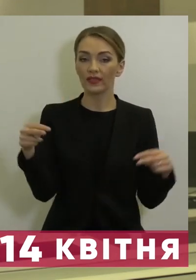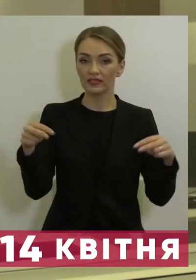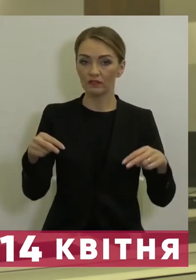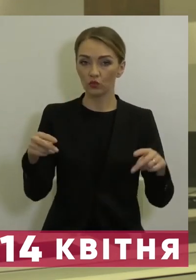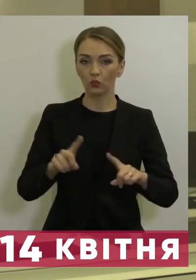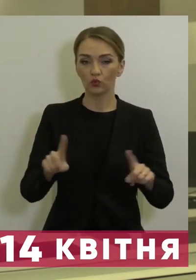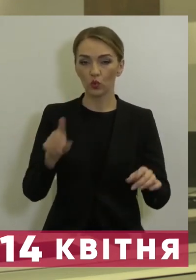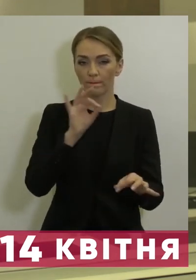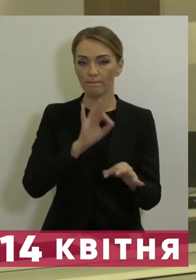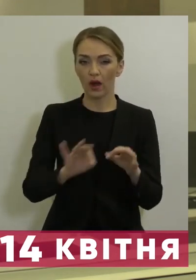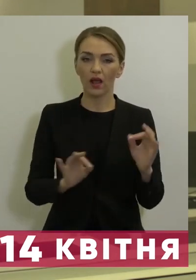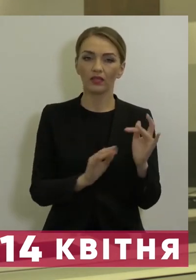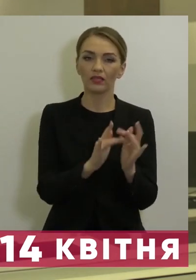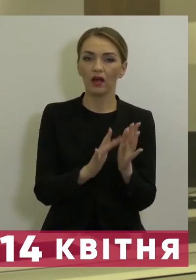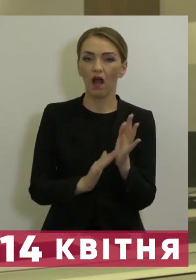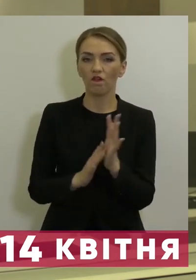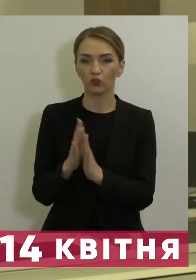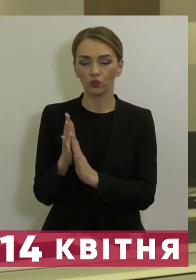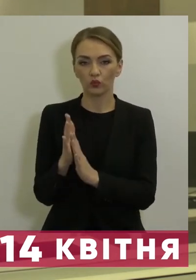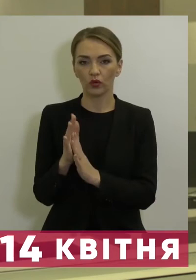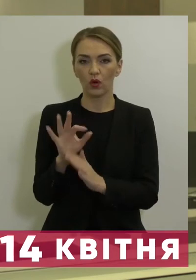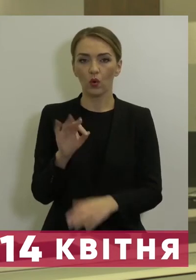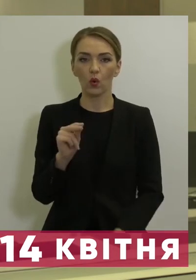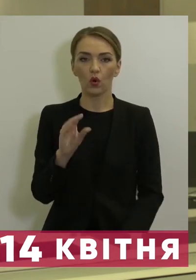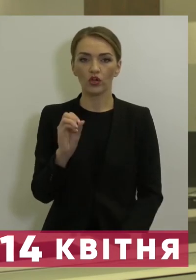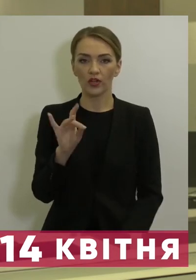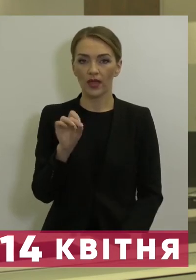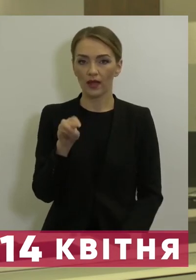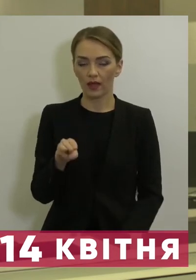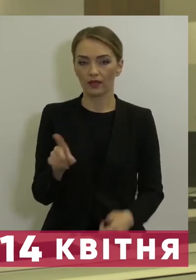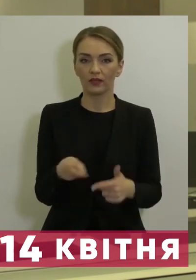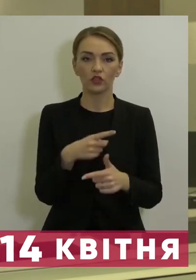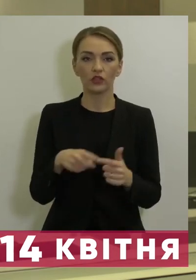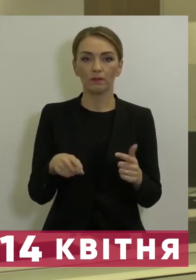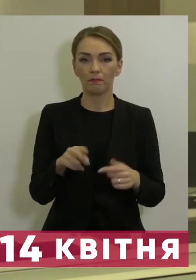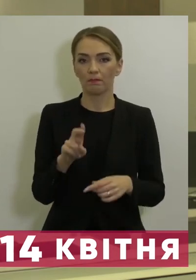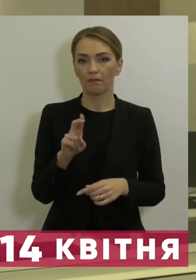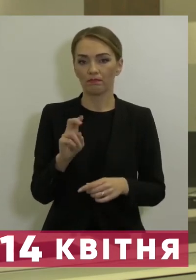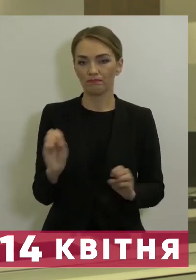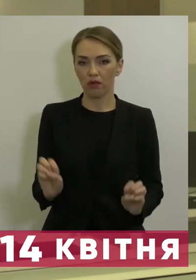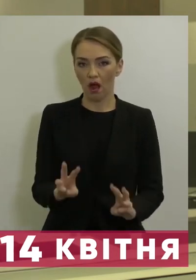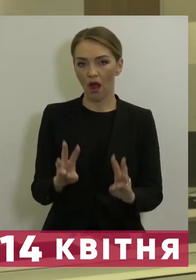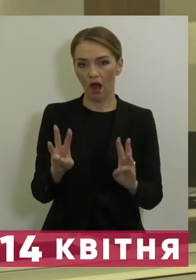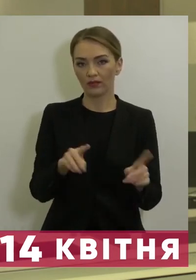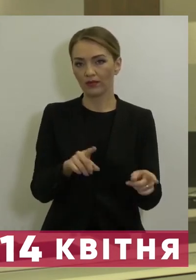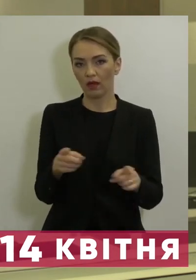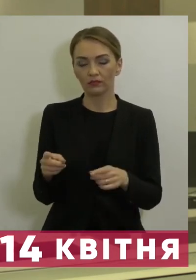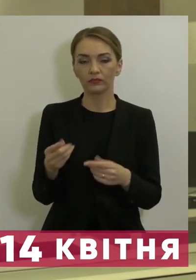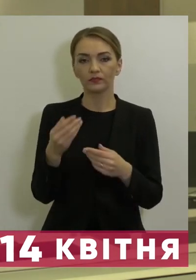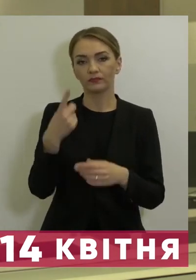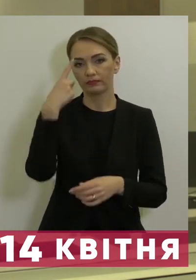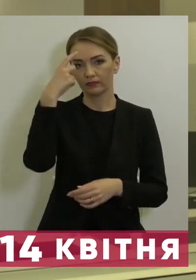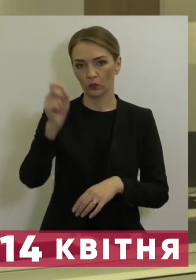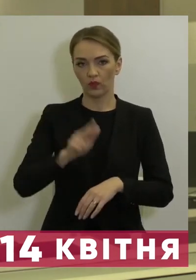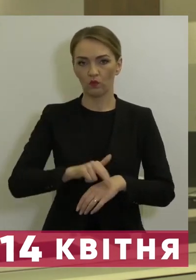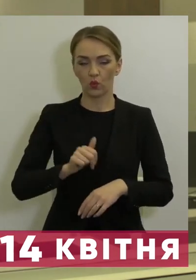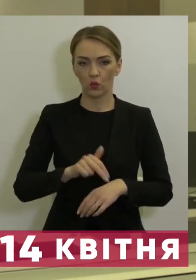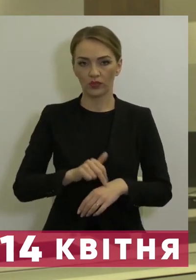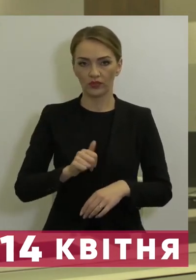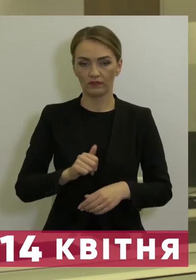того, що палять траву, очерет чи багаття, звертайтесь до правоохоронців.